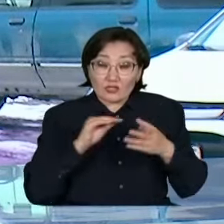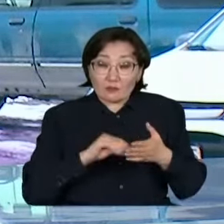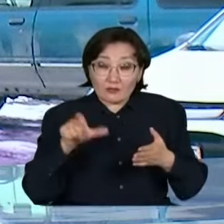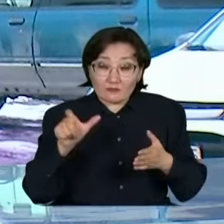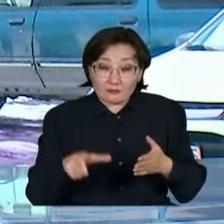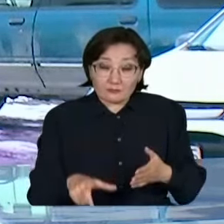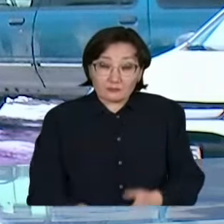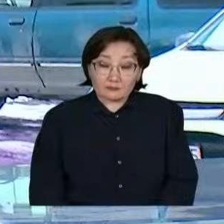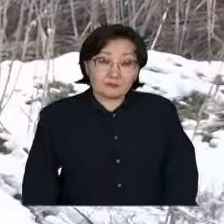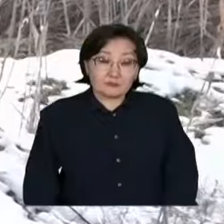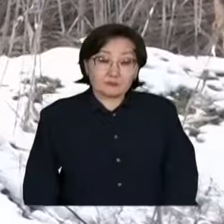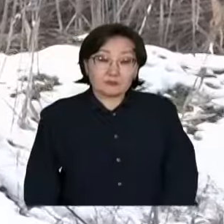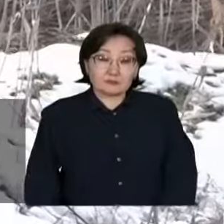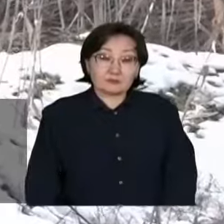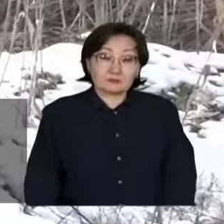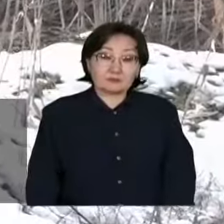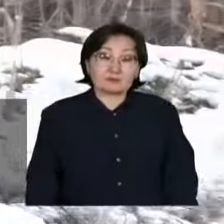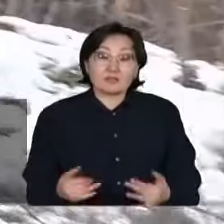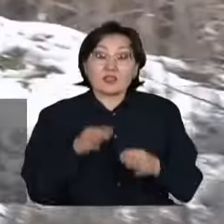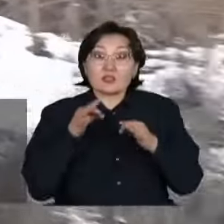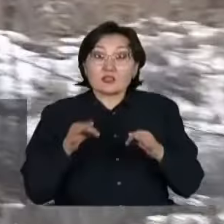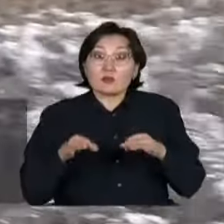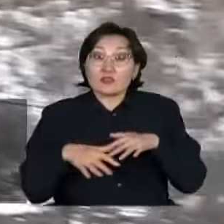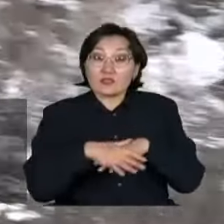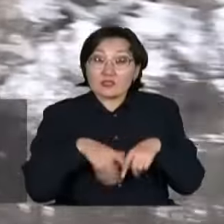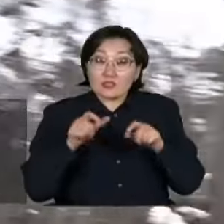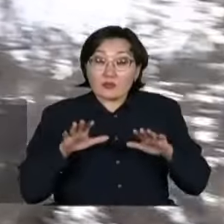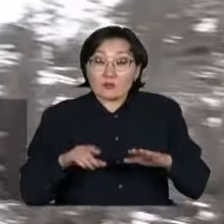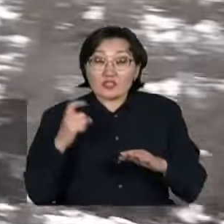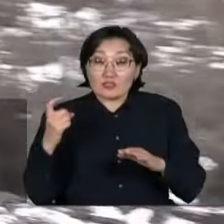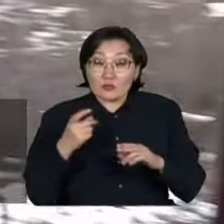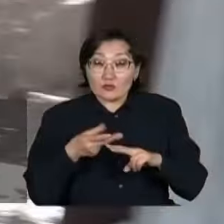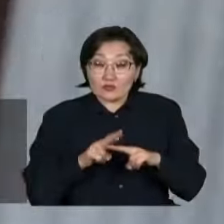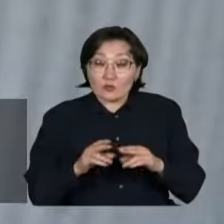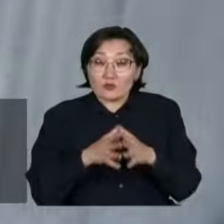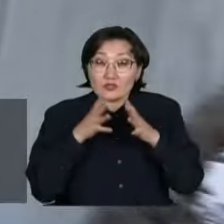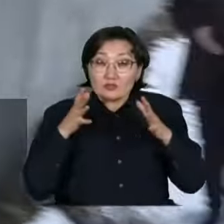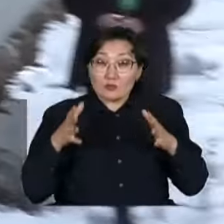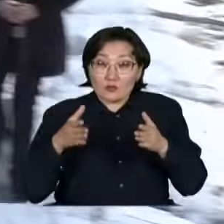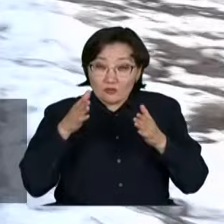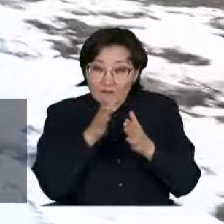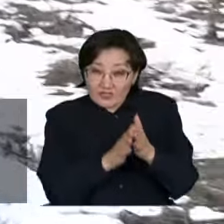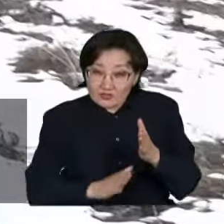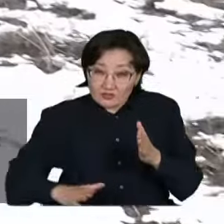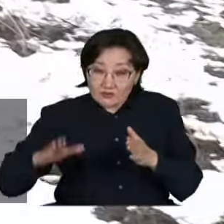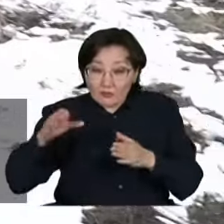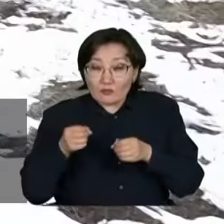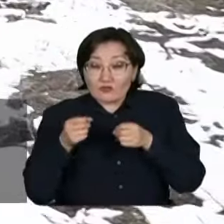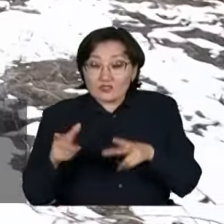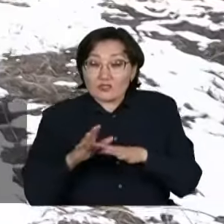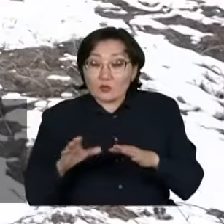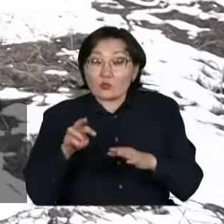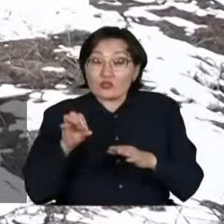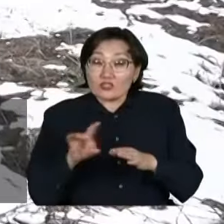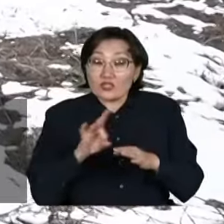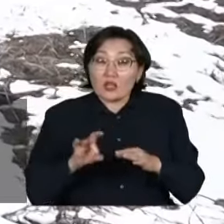Рустам Ралбаев. По словам сельчан, местное хозяйство в эту огромную выгребную яму выбрасывает не только отходы,